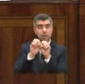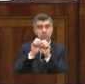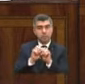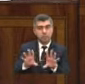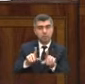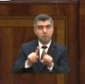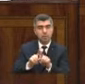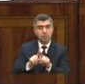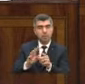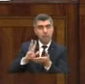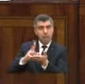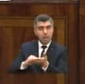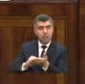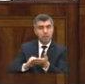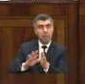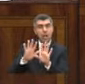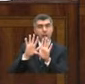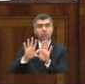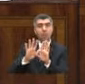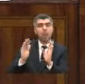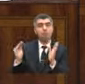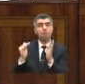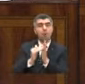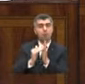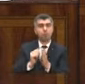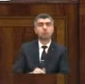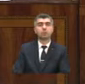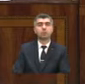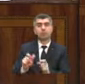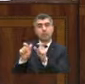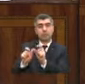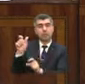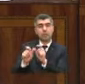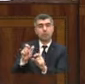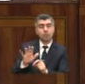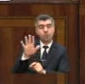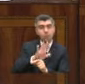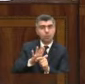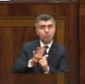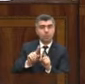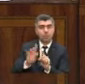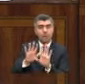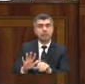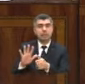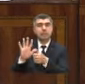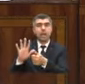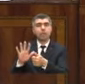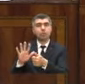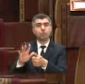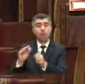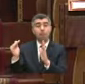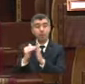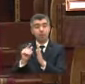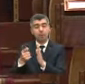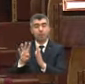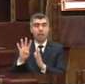التغطية ديال الراميد لحوالي 10 ملايين ديال المواطنين، وبمناسبة رحنا وصلنا ل 16 مليون فاصل 4،